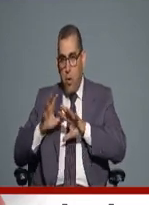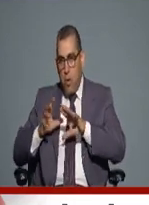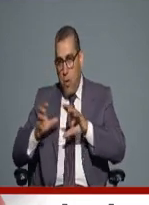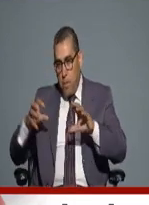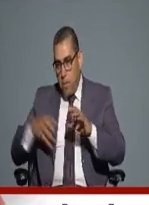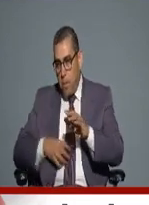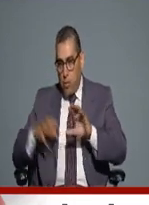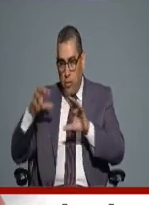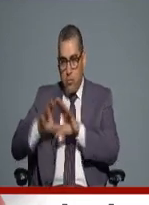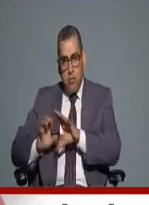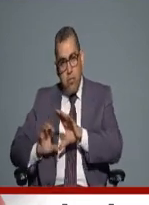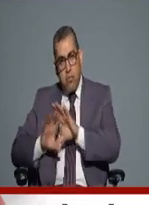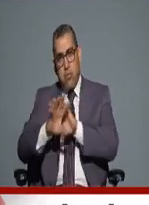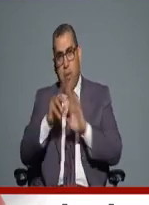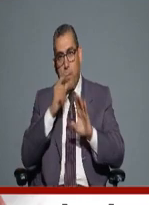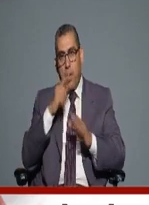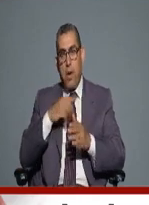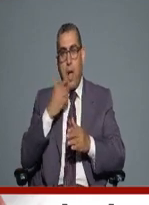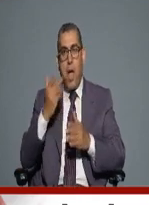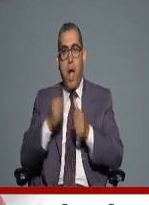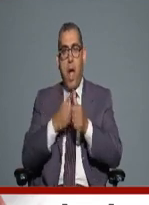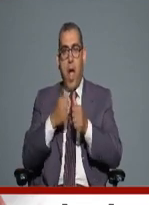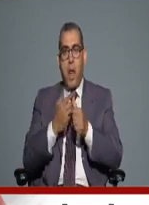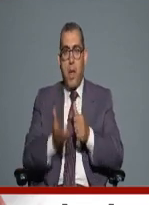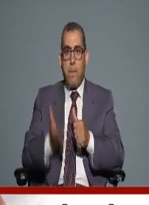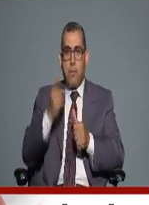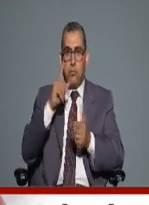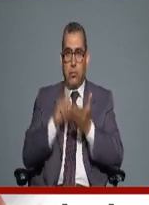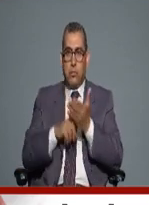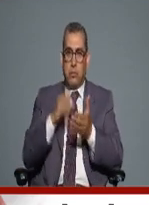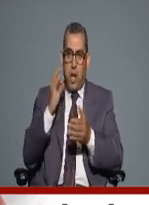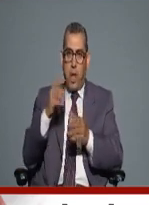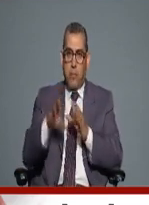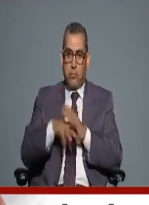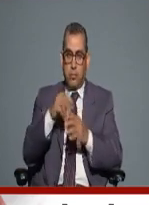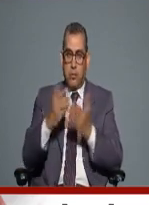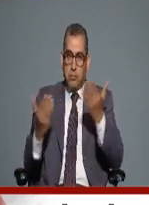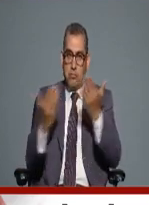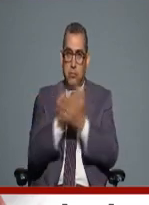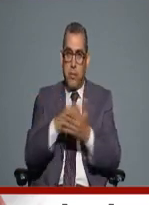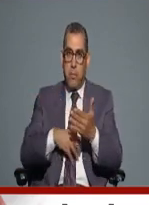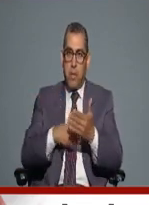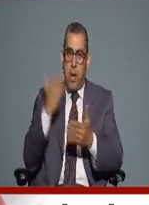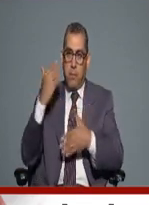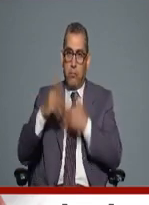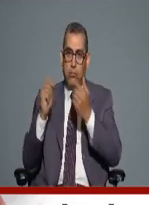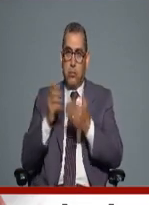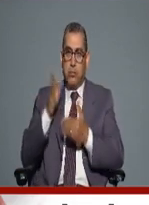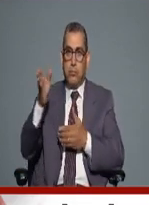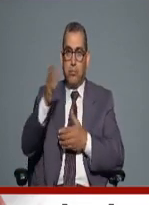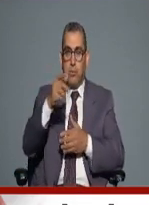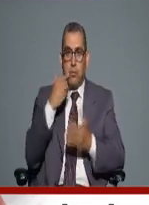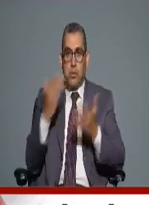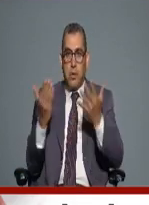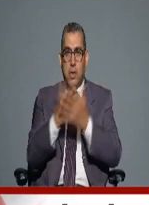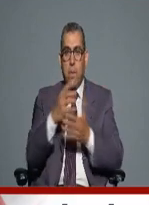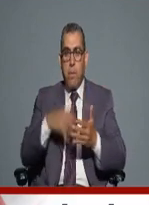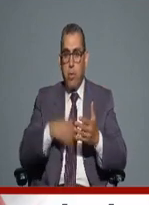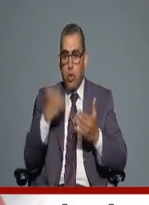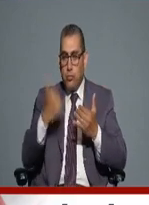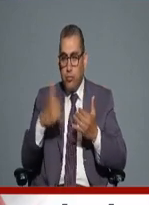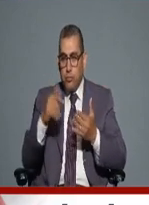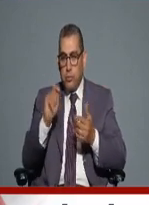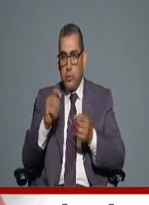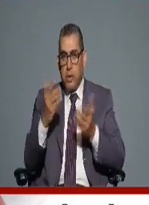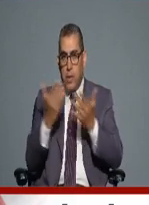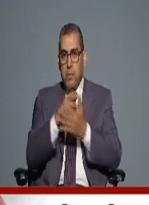محطات الطوارئ عندي تبقى على أعلى مستوى، وكان لازم نعمل تحديث فيها في الفترة السابقة وتوفير قطع غيار بالتعاون مع